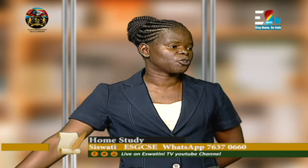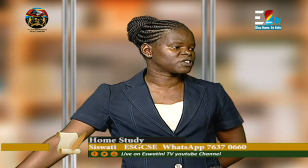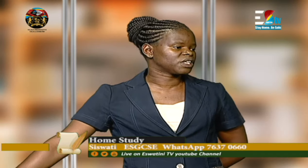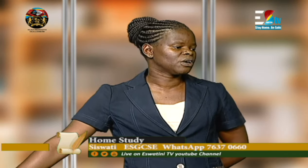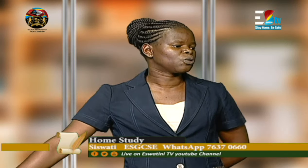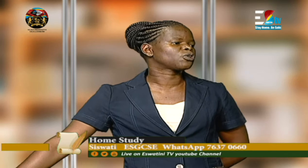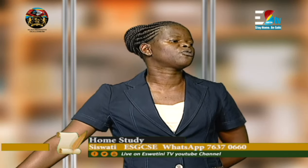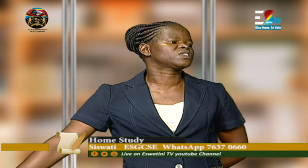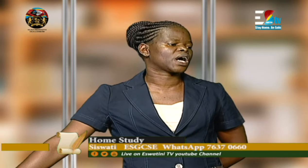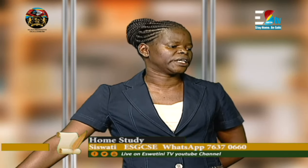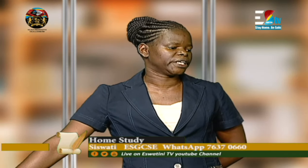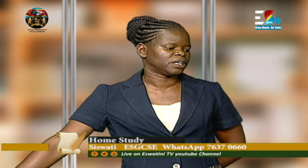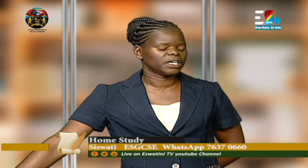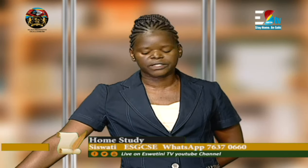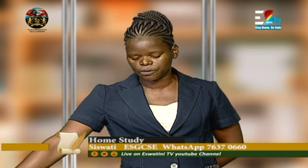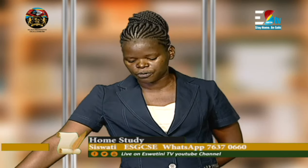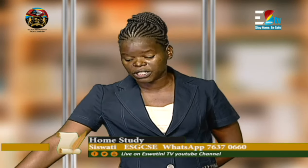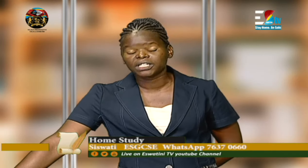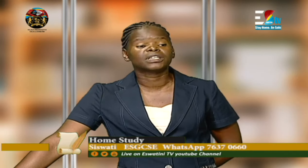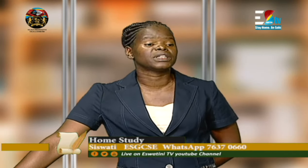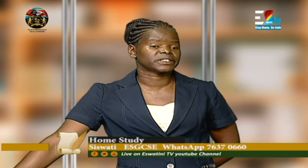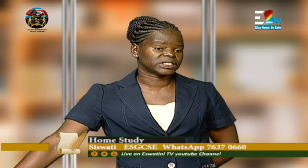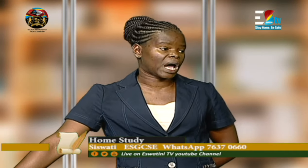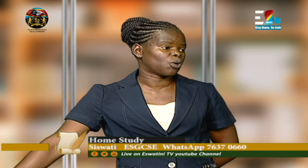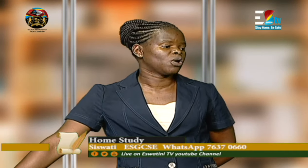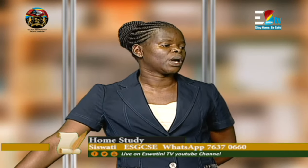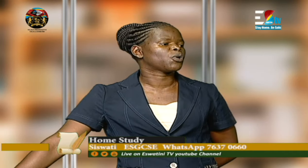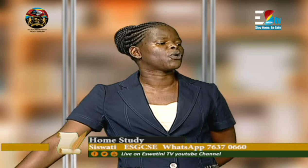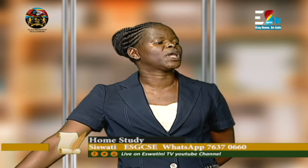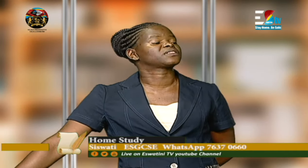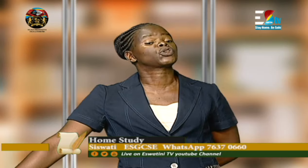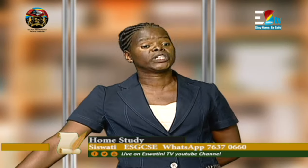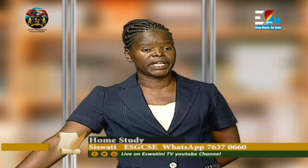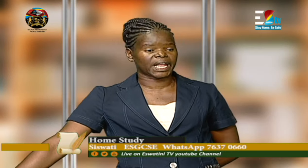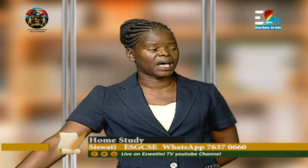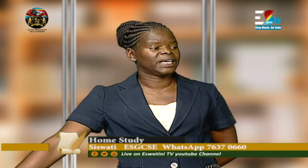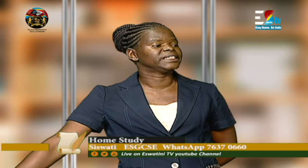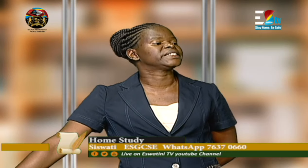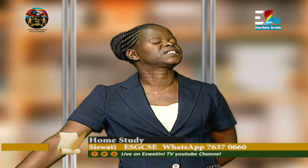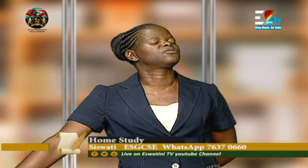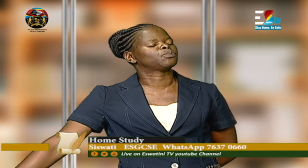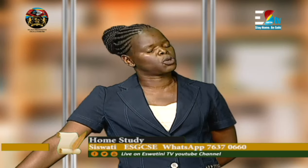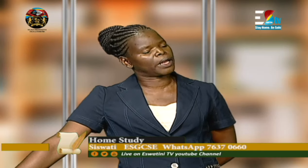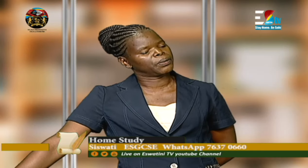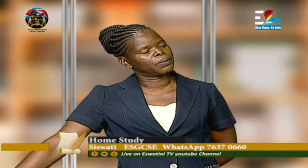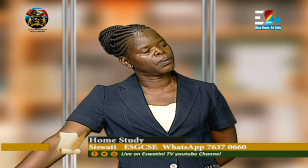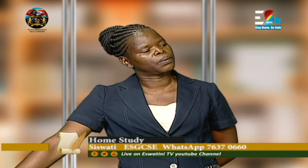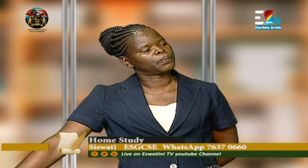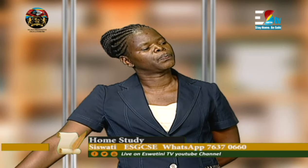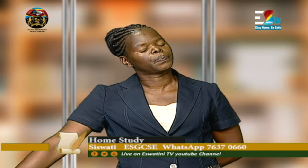lokho mfunzi utokufunza kahle esifundweni lesitaba lapho khona sitohlela